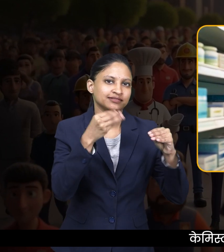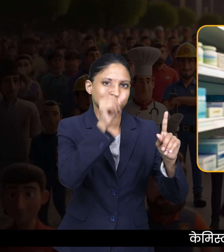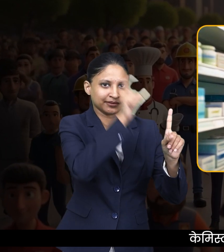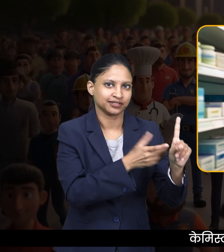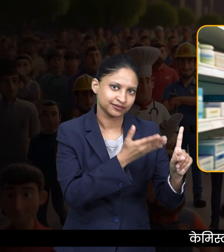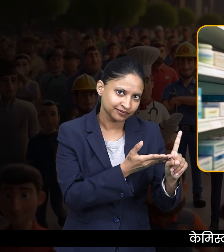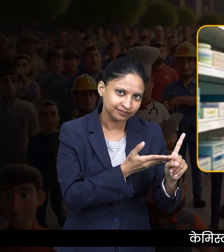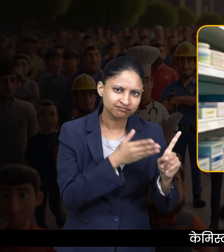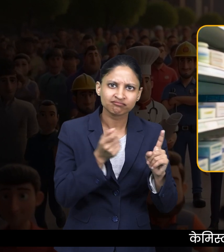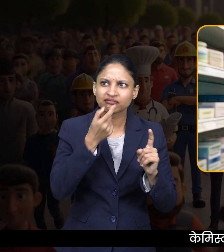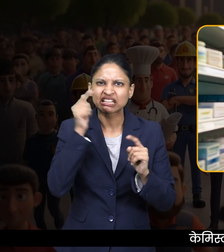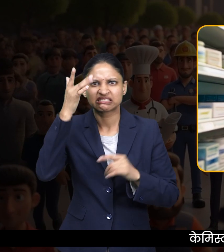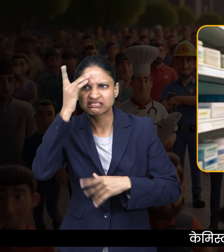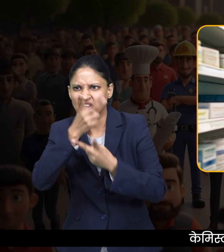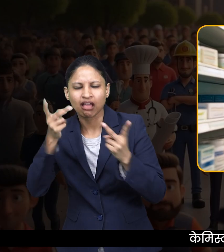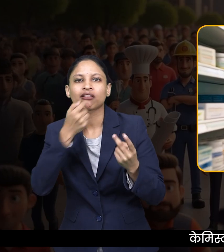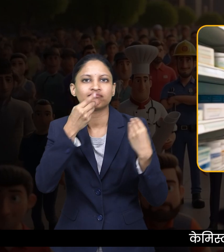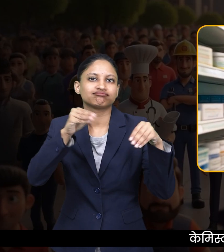केमिस्ट औषधे विकतात.